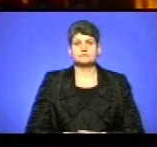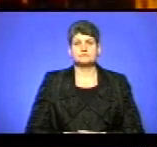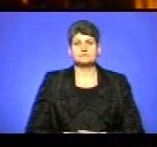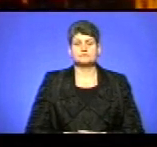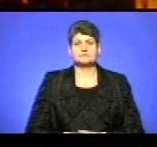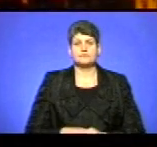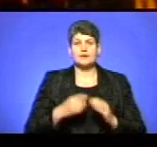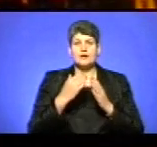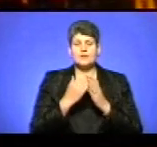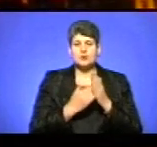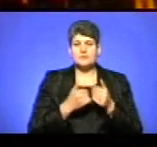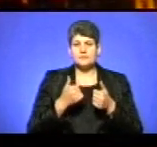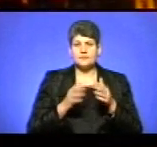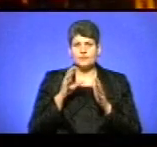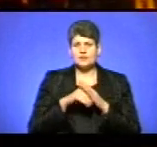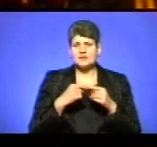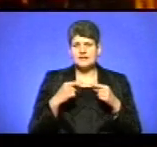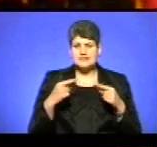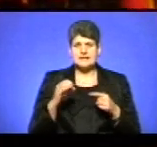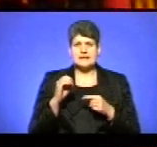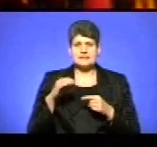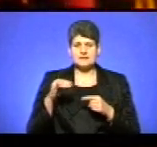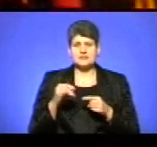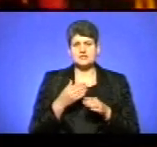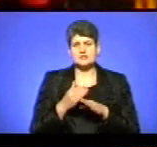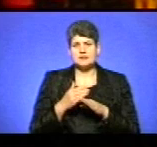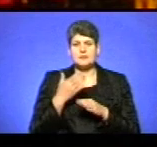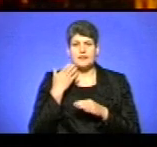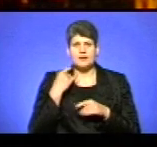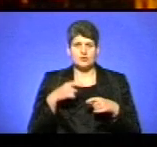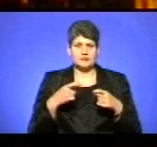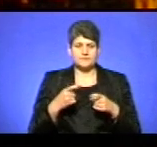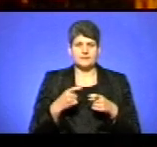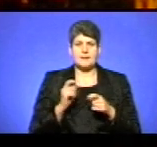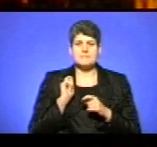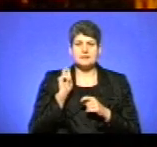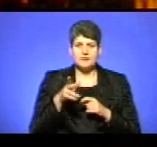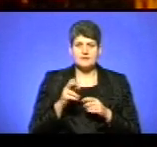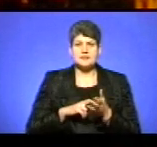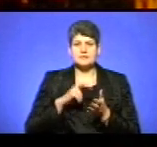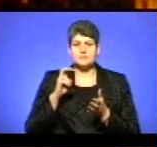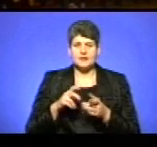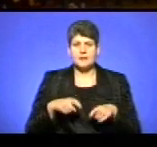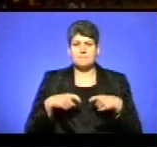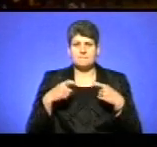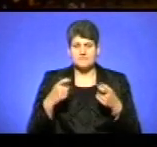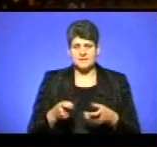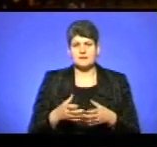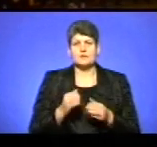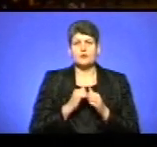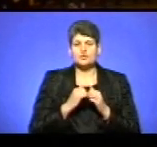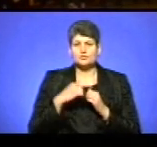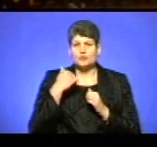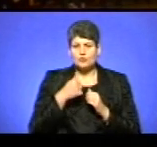У програму змагань входять різноманітні естафети з елементами легкої атлетики. Метання, стрибки, біг, естафети. Ми щороку,